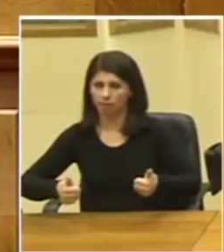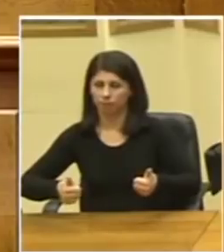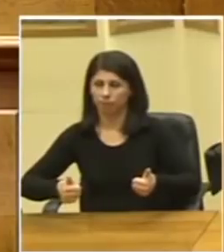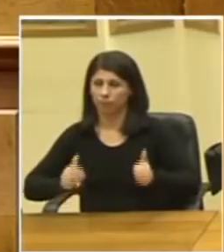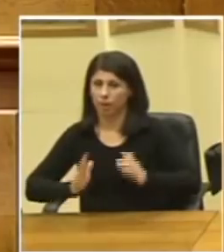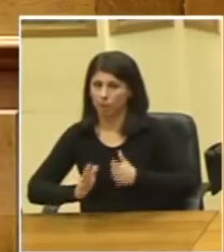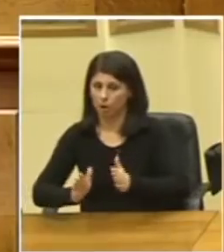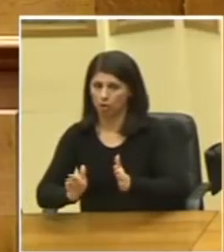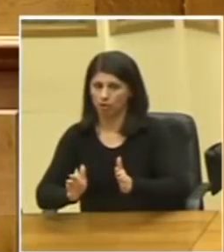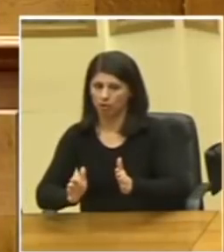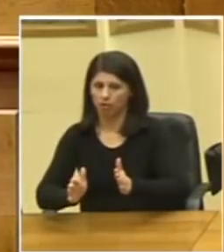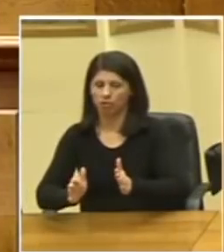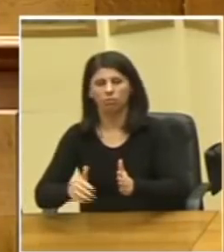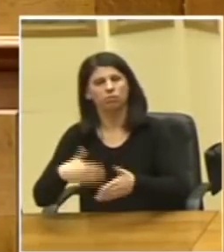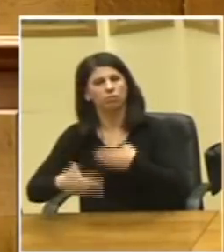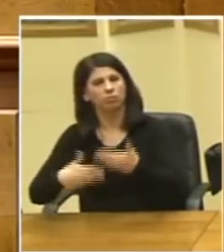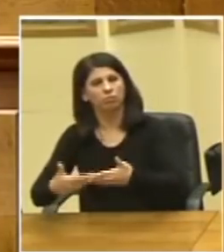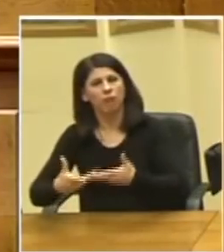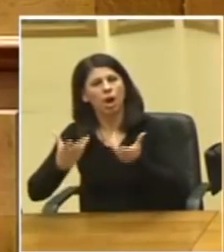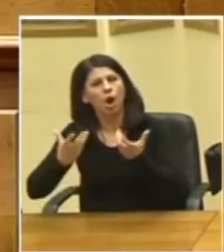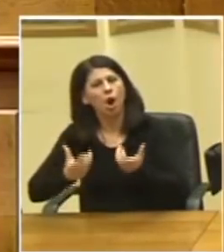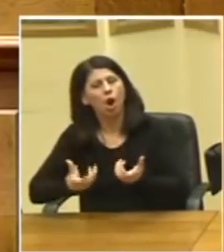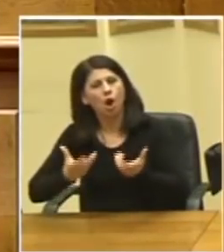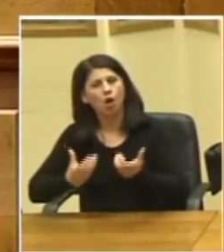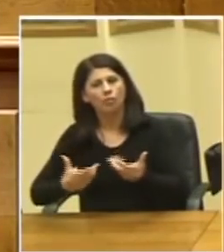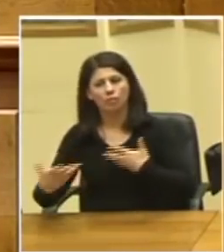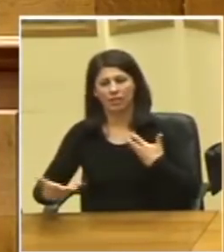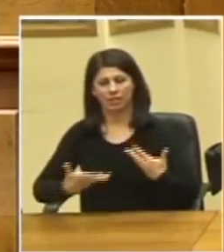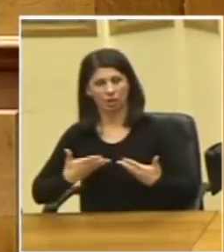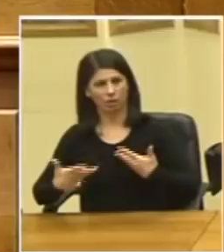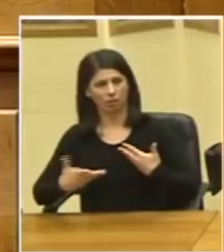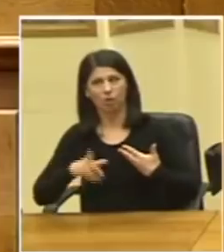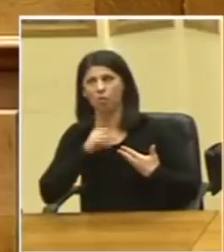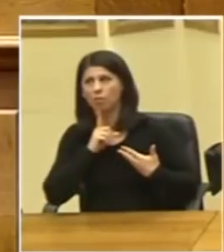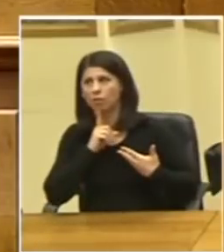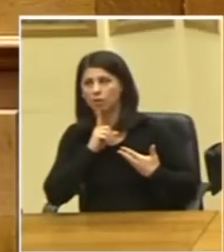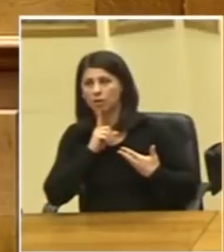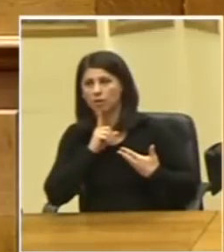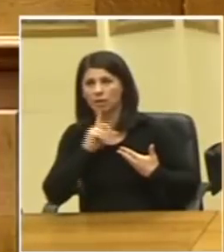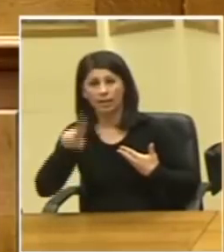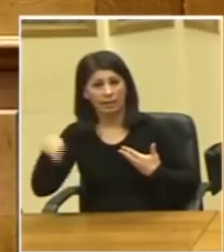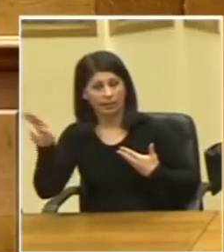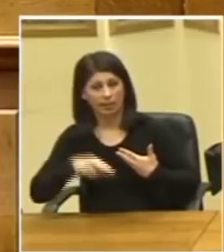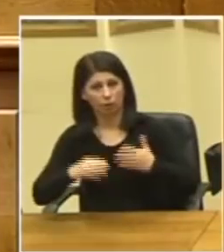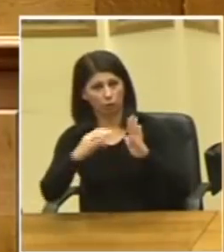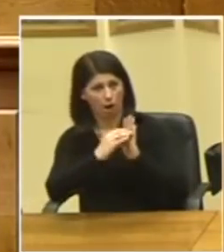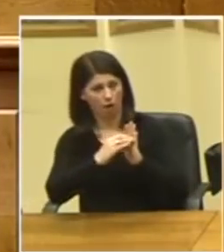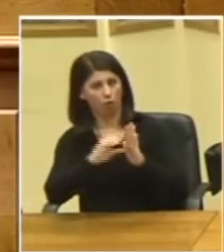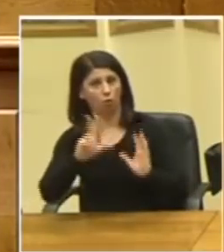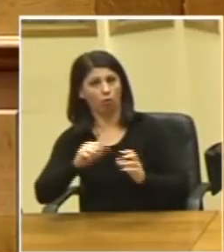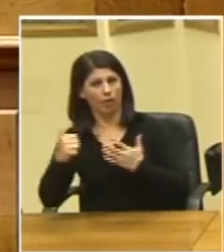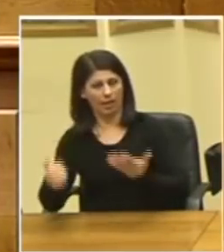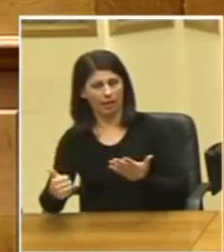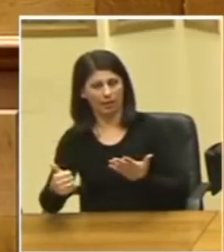προχωρήσει μια σειρά υπερώριμους εξυγχρονισμούς, όπως η κατάργηση του άρθρου 86,